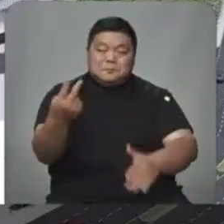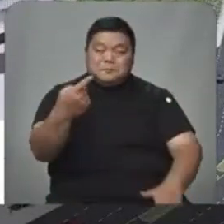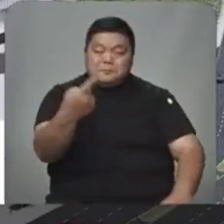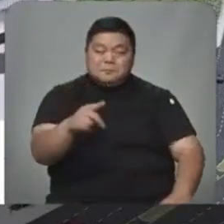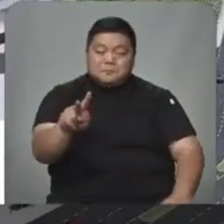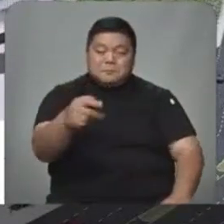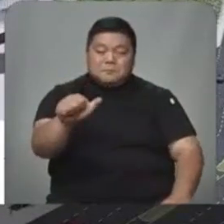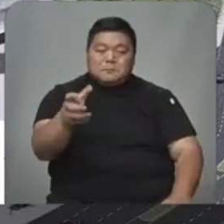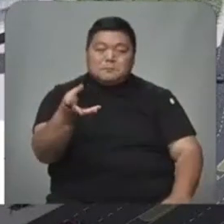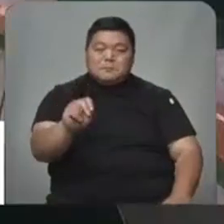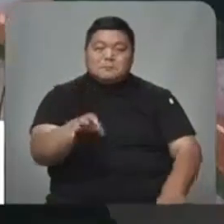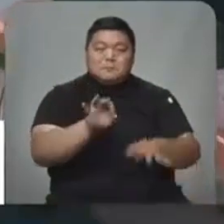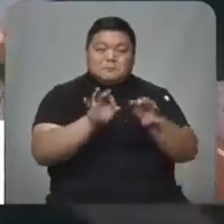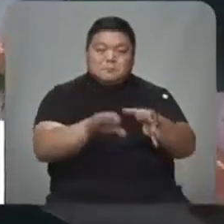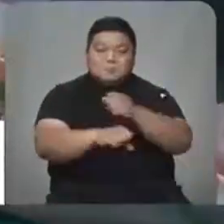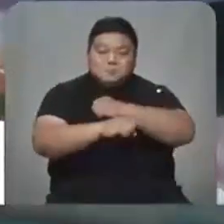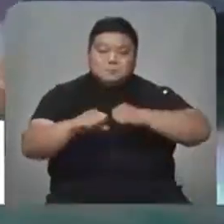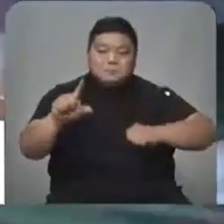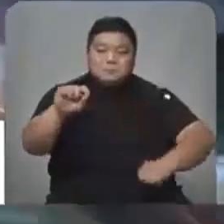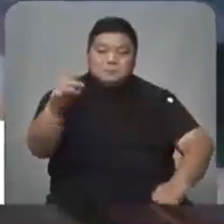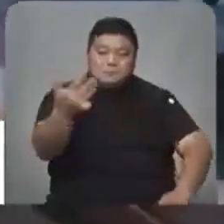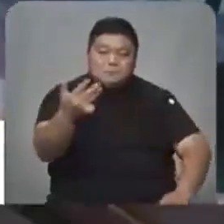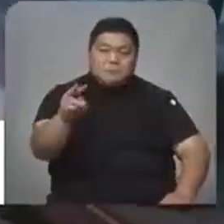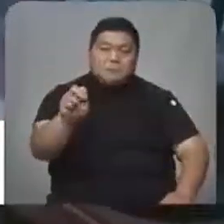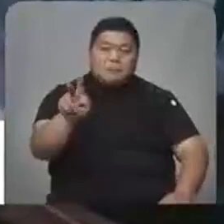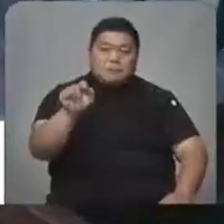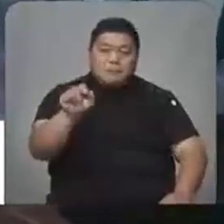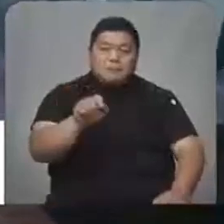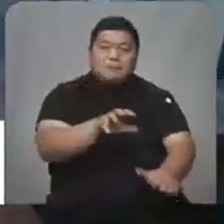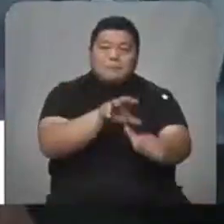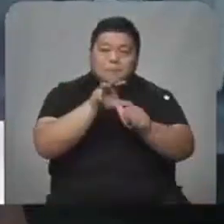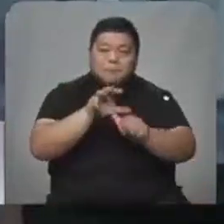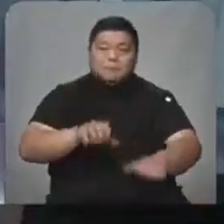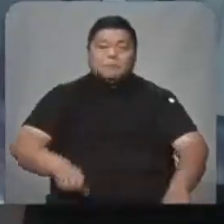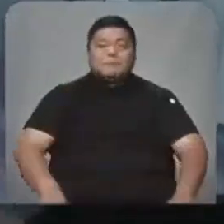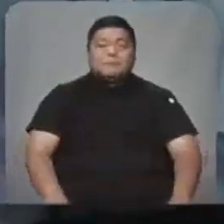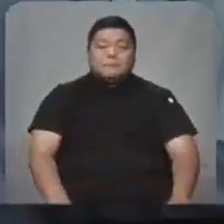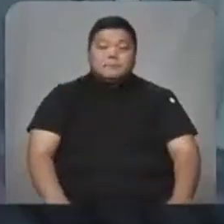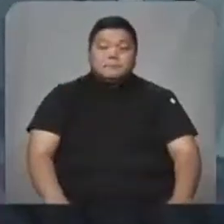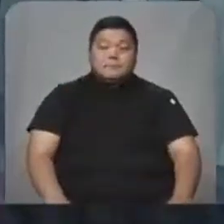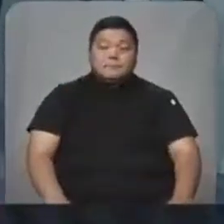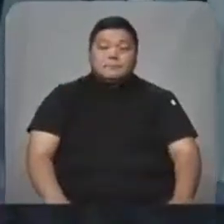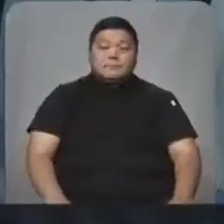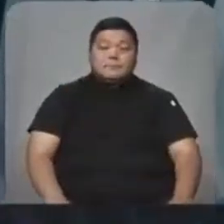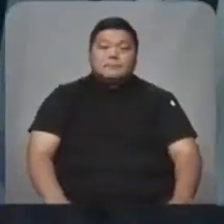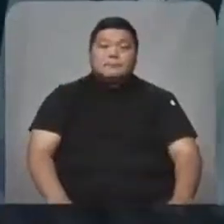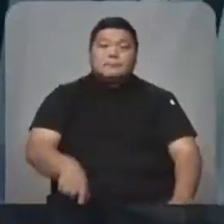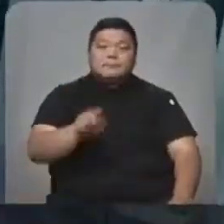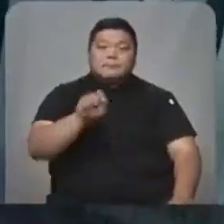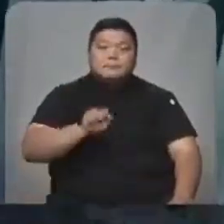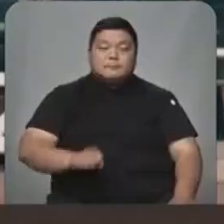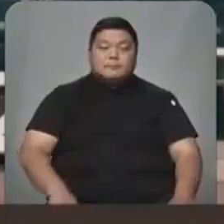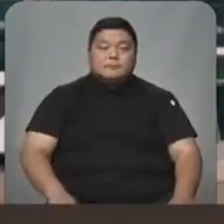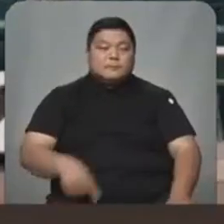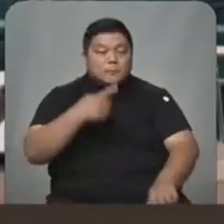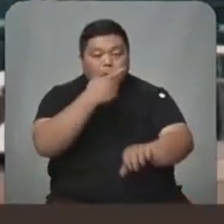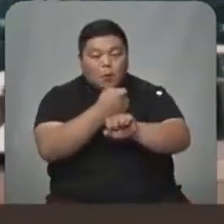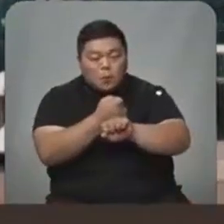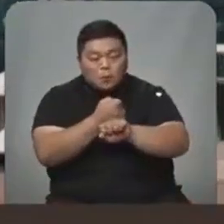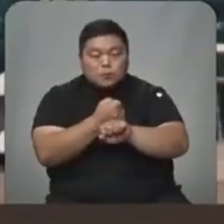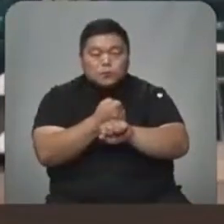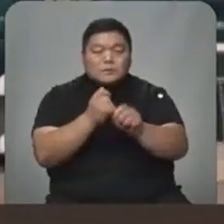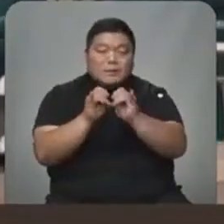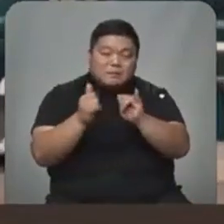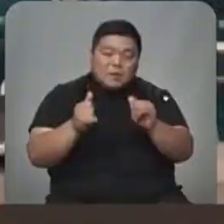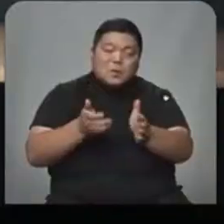들여 연면적 18,000여 제곱미터 규모로 조성할 계획입니다. 지능형 교통체계 분야 연구기관과